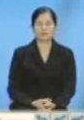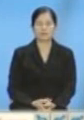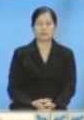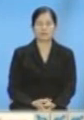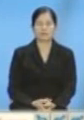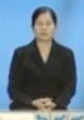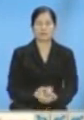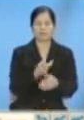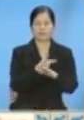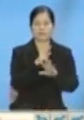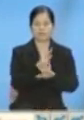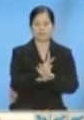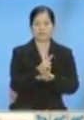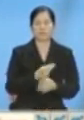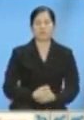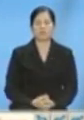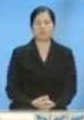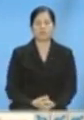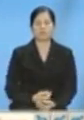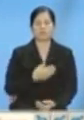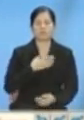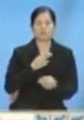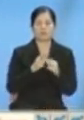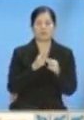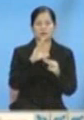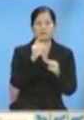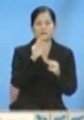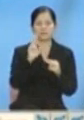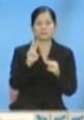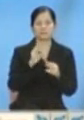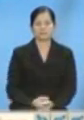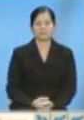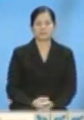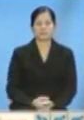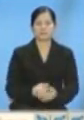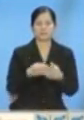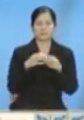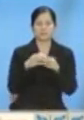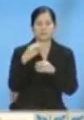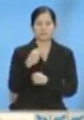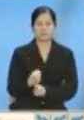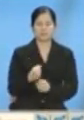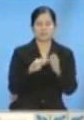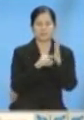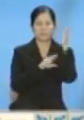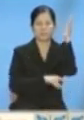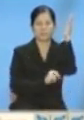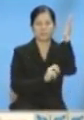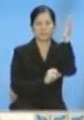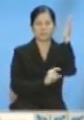ท่านประธานครับ นึกรัก ผมชินวรมุจเกียรติครับประชาธิปัตย์จากจังหวัดนครศรีธรรมรา